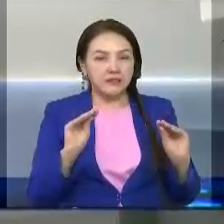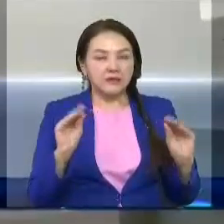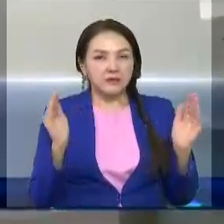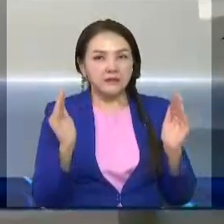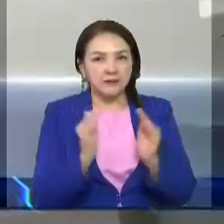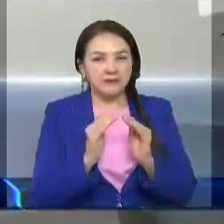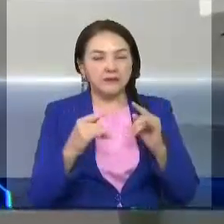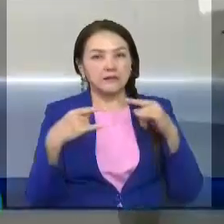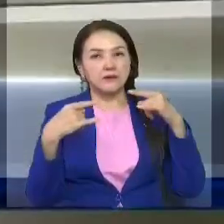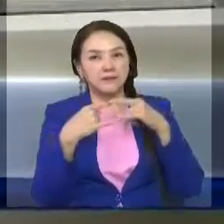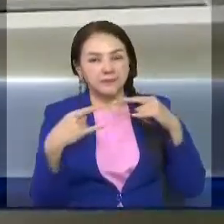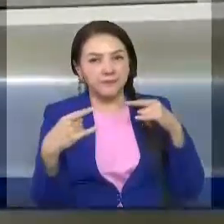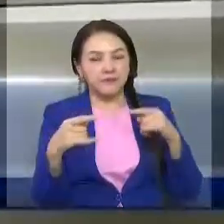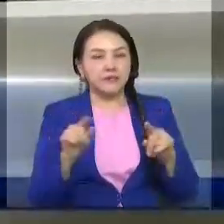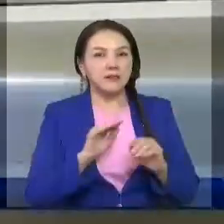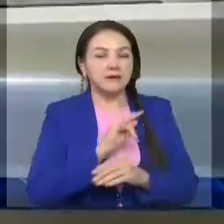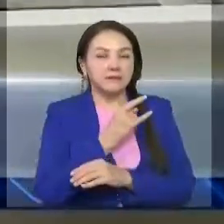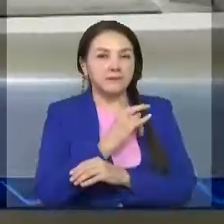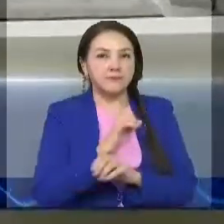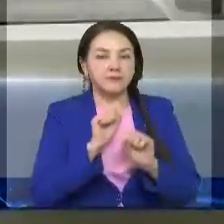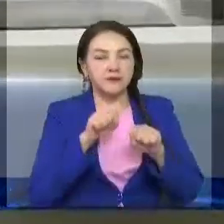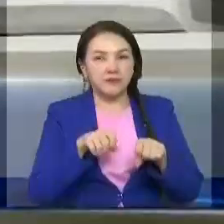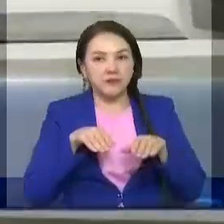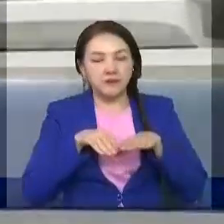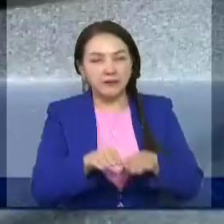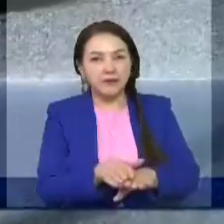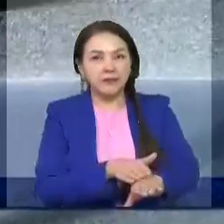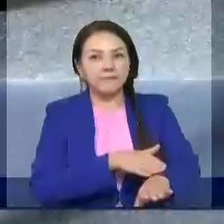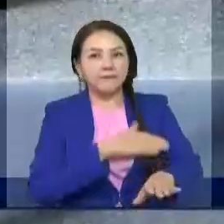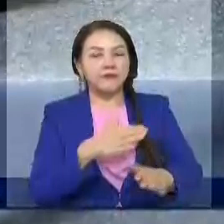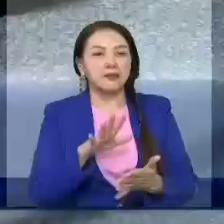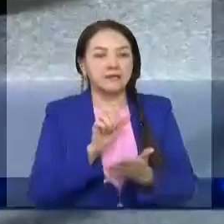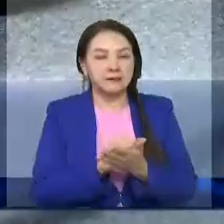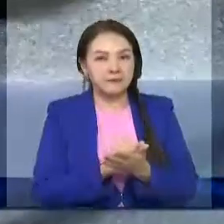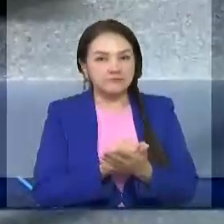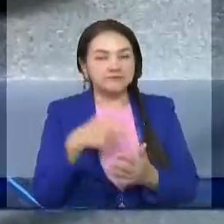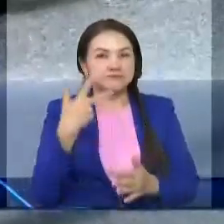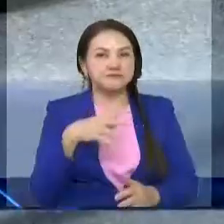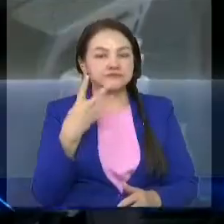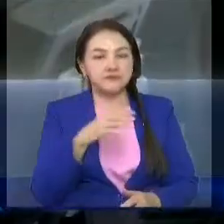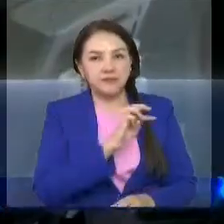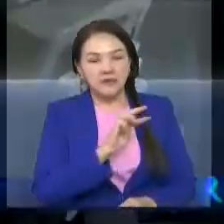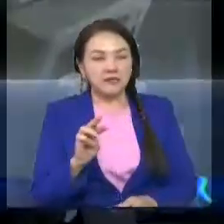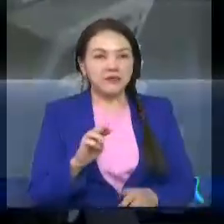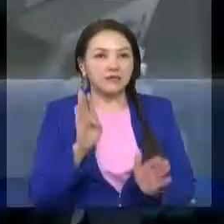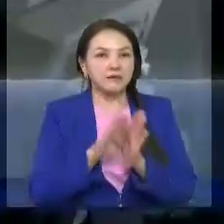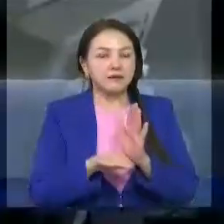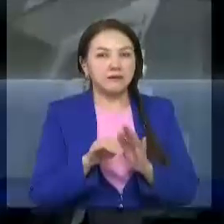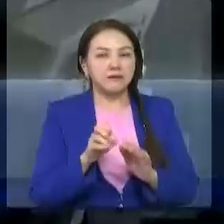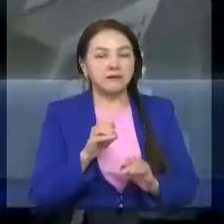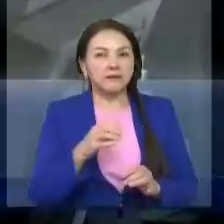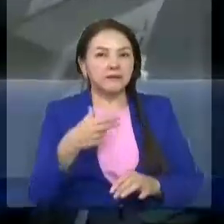короткого стола благодаря чему маленький пациенты в ходе длительного исследования занимающего 30-40 минут обходятся без